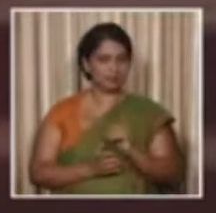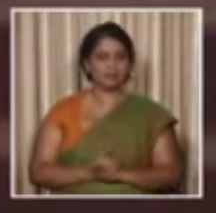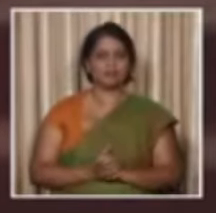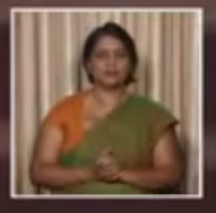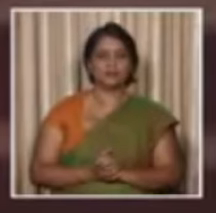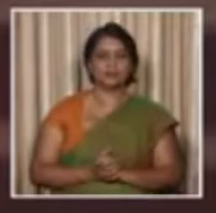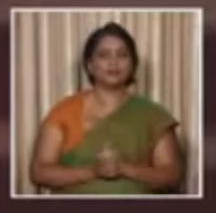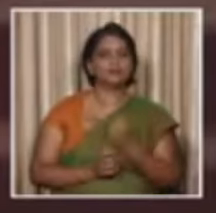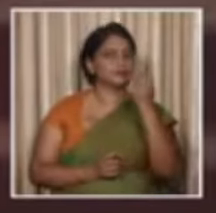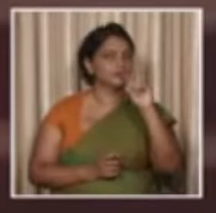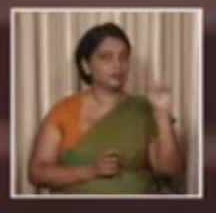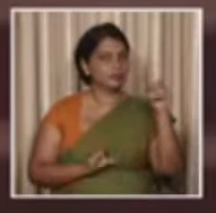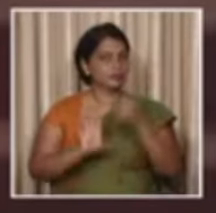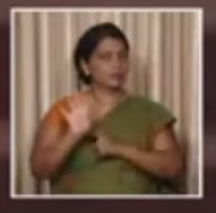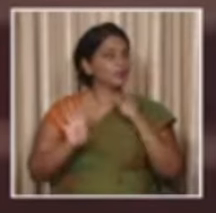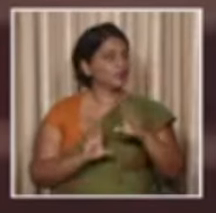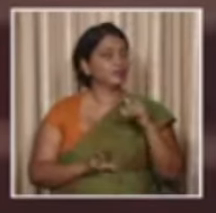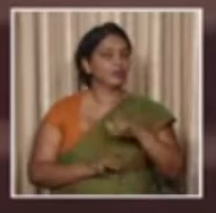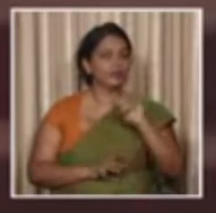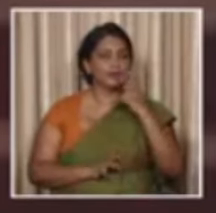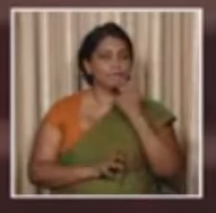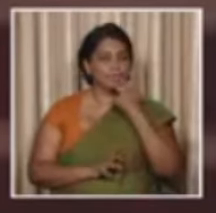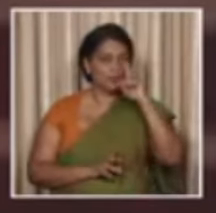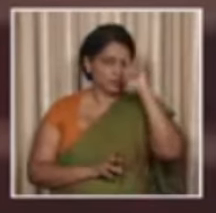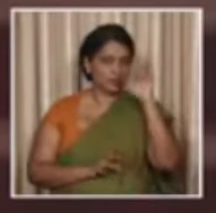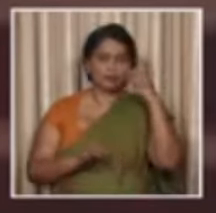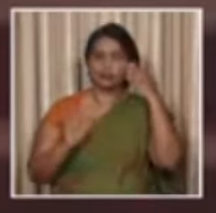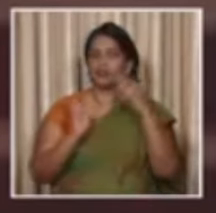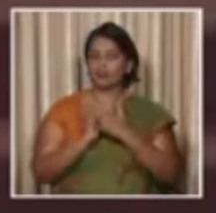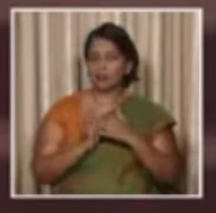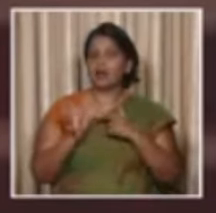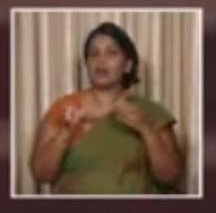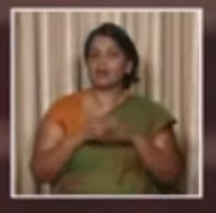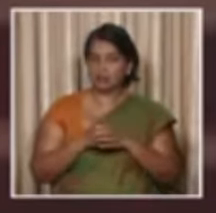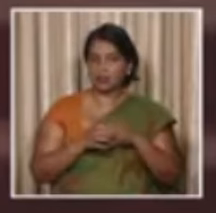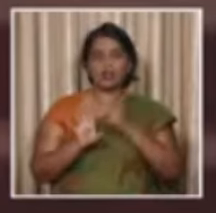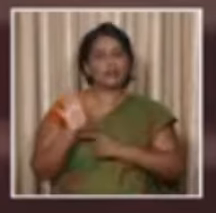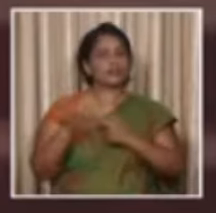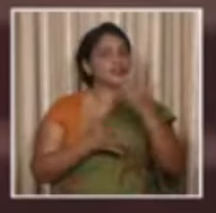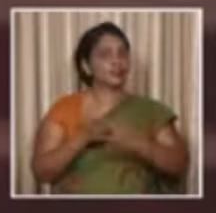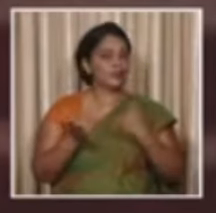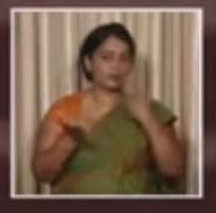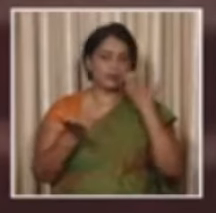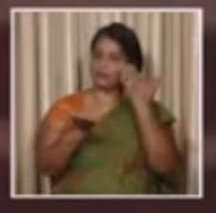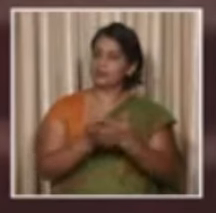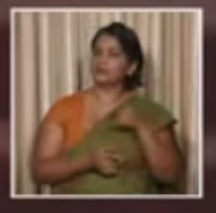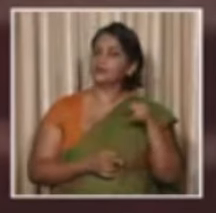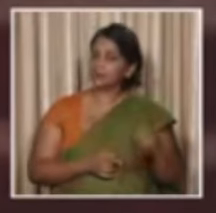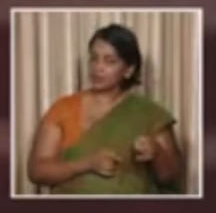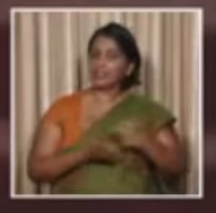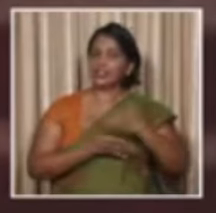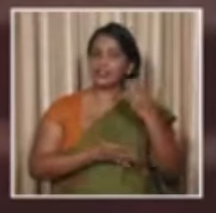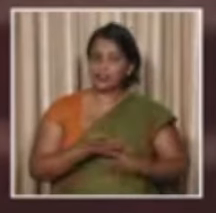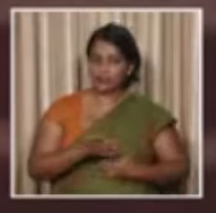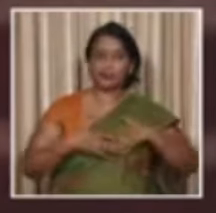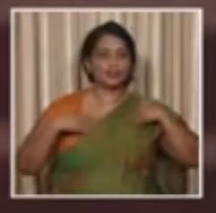කරමි 2022 වර්ෂයේ සඳහා දුම්කොළ මධ්‍යසාර පිළිබඳව ජාතික අධිකාරියේ වාර්ෂික වාර්තාව මම ඉදිරිපත් කරමි මේ